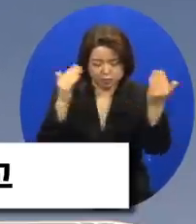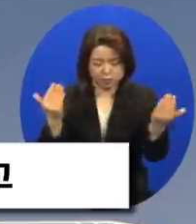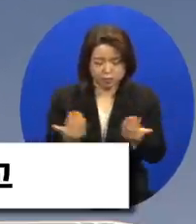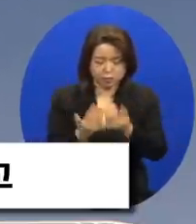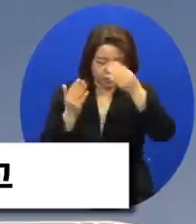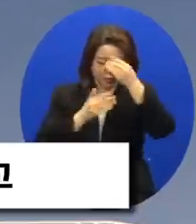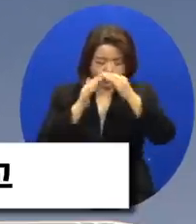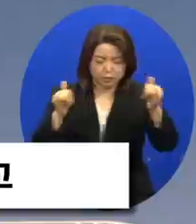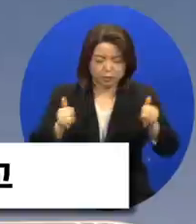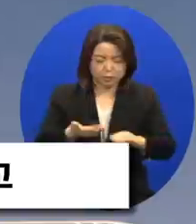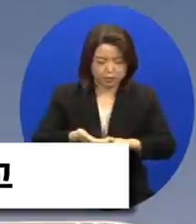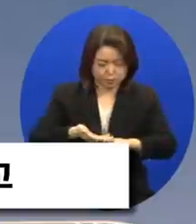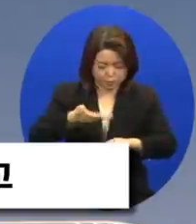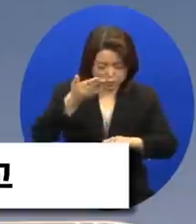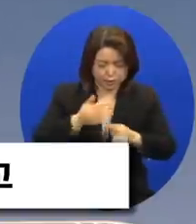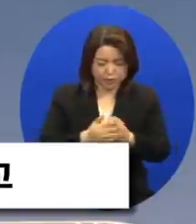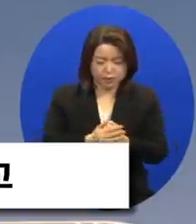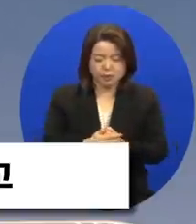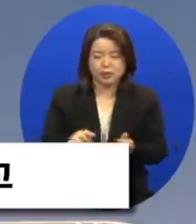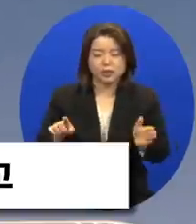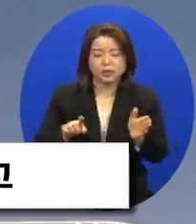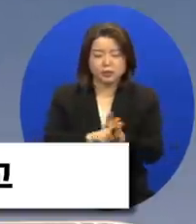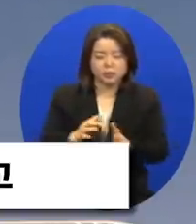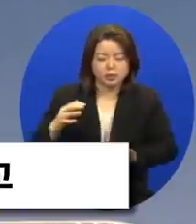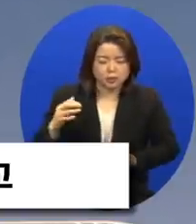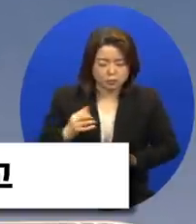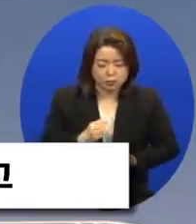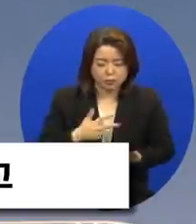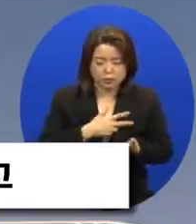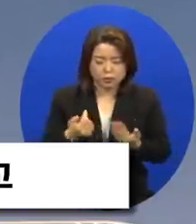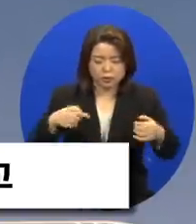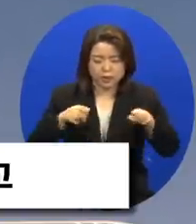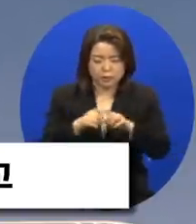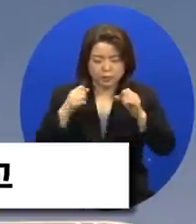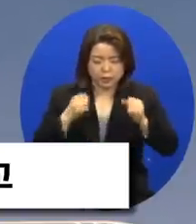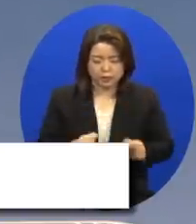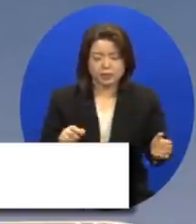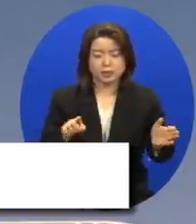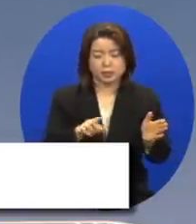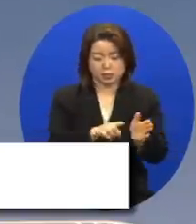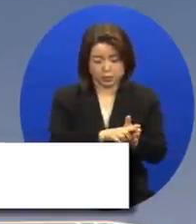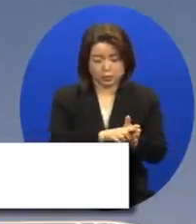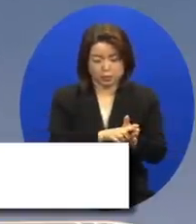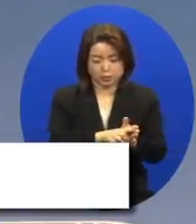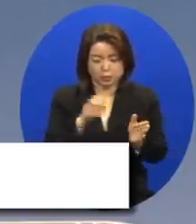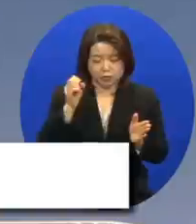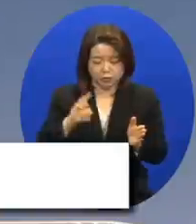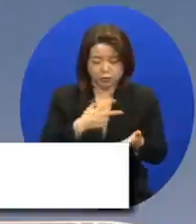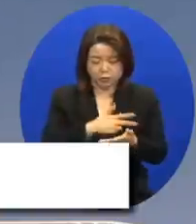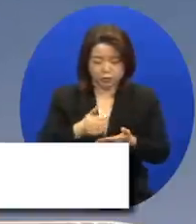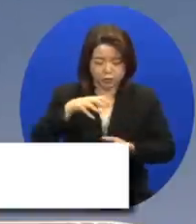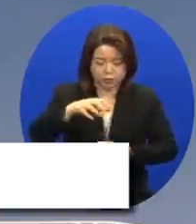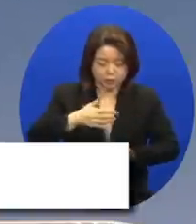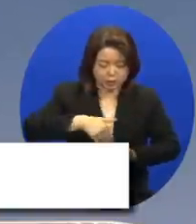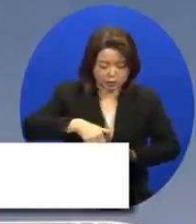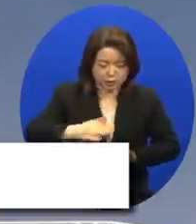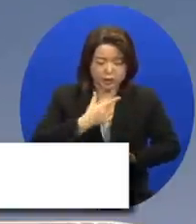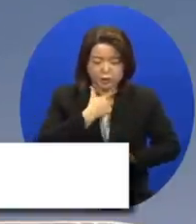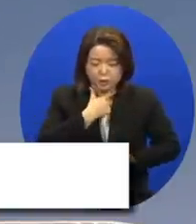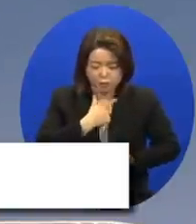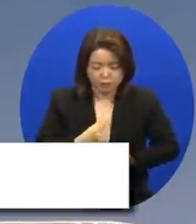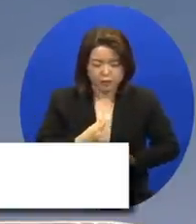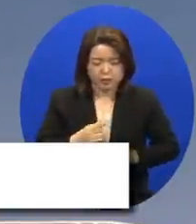위해 믿음으로 주님이 함께 계심을 믿고 주님께 나가기를 갈망하는